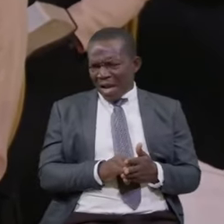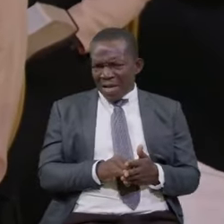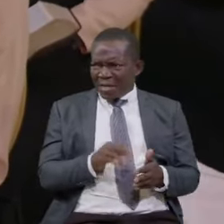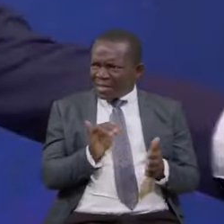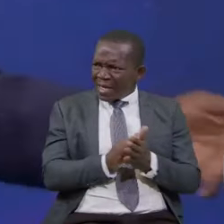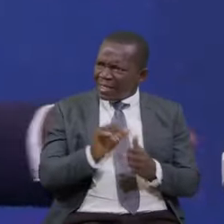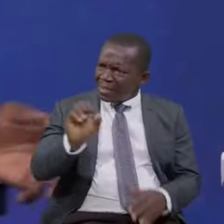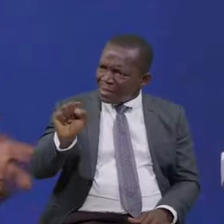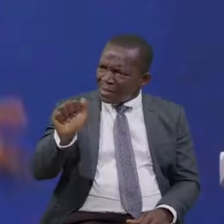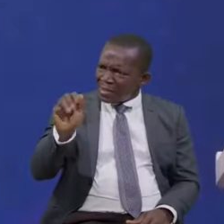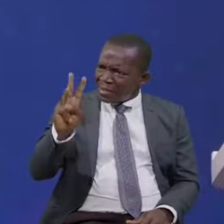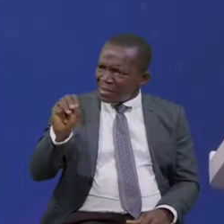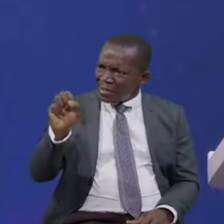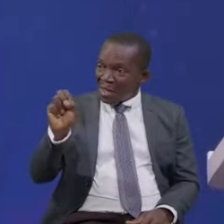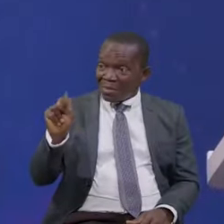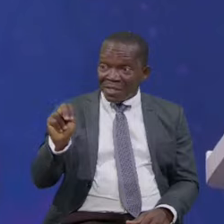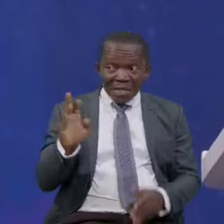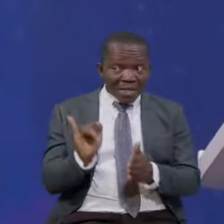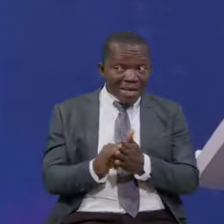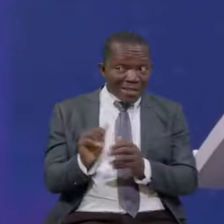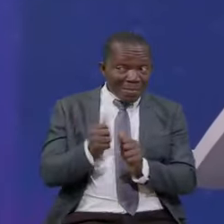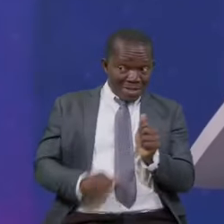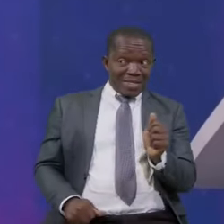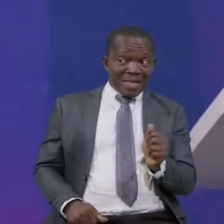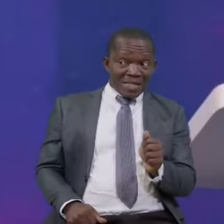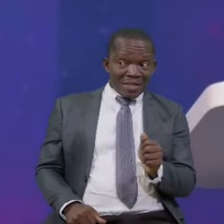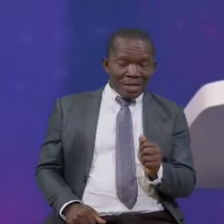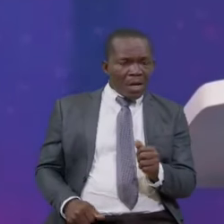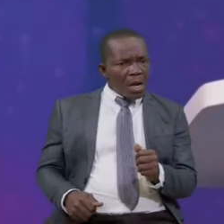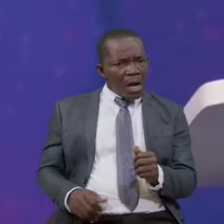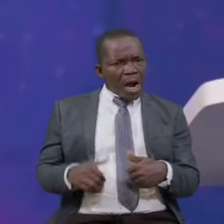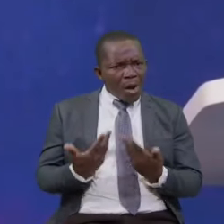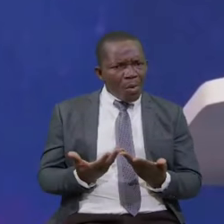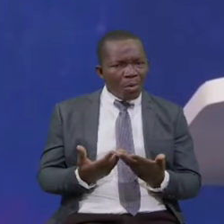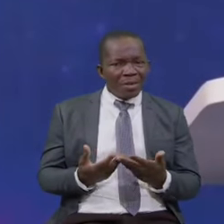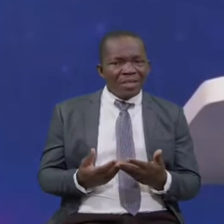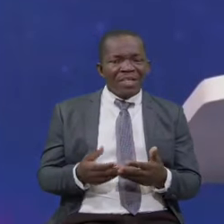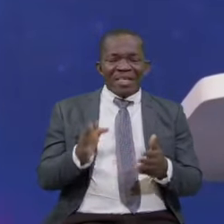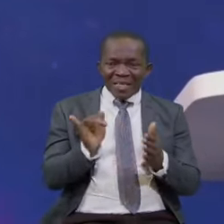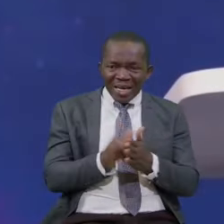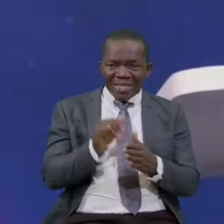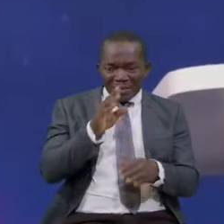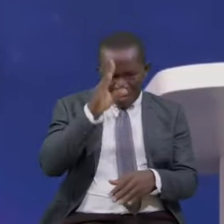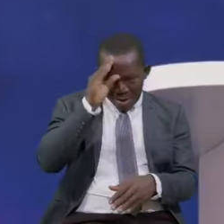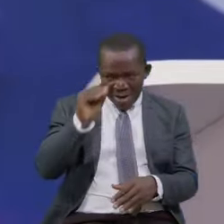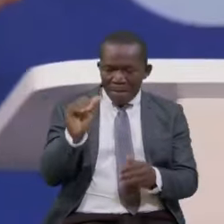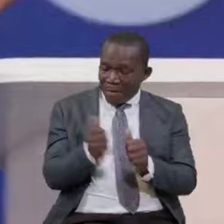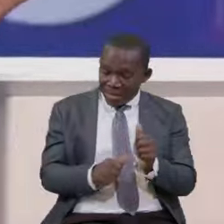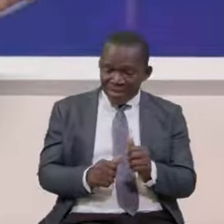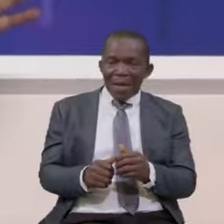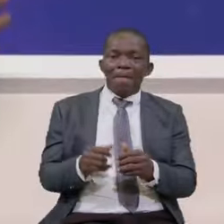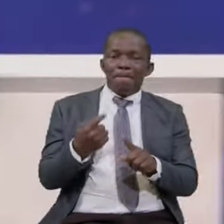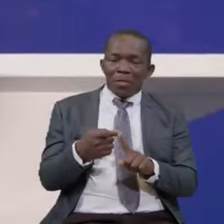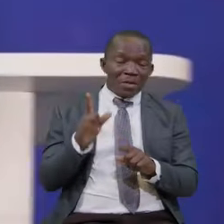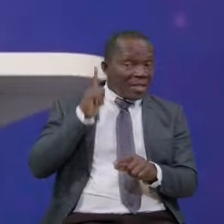aussi mais l'Esprit de Dieu est revenu encore la foi est revenue encore et